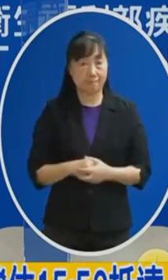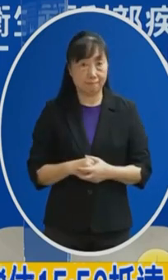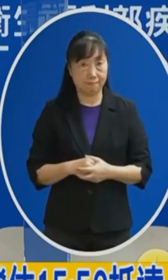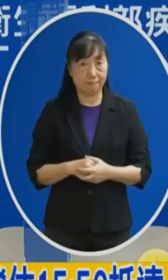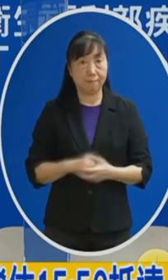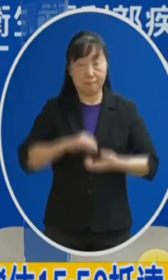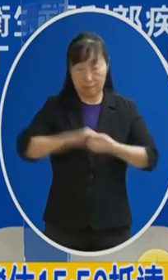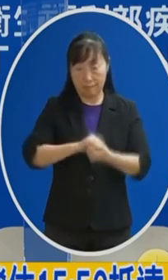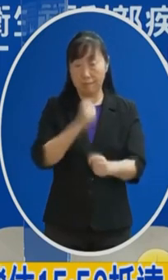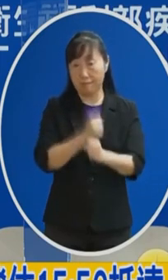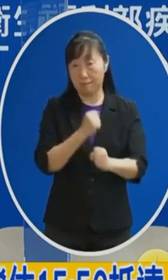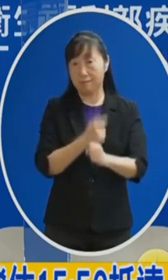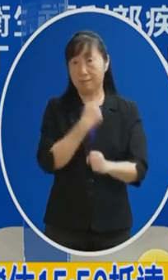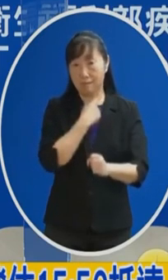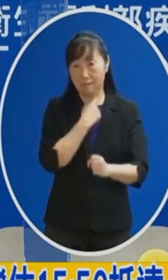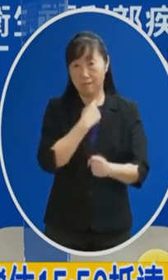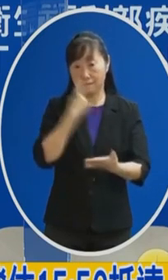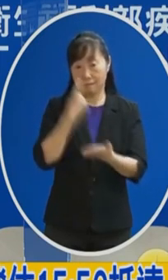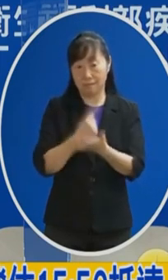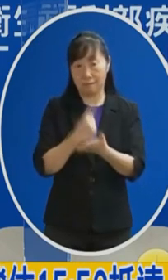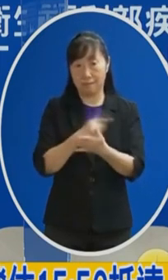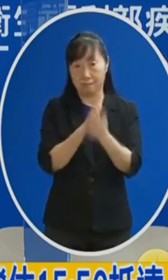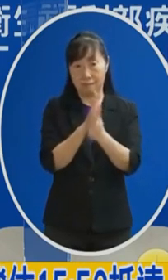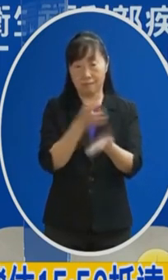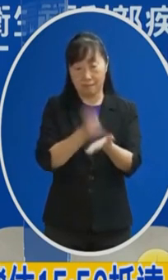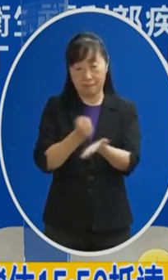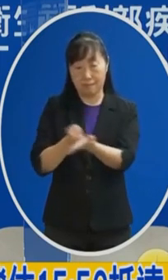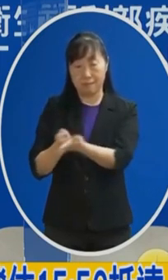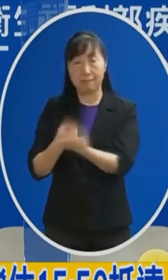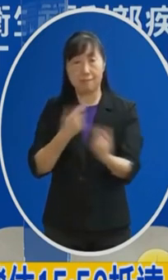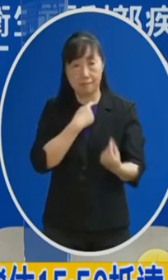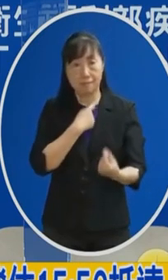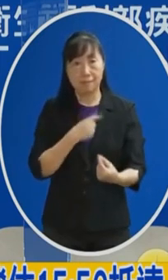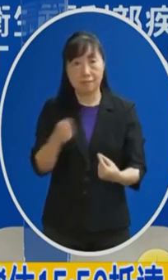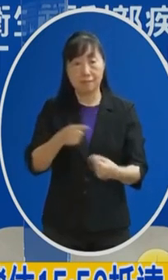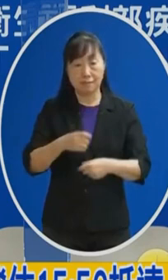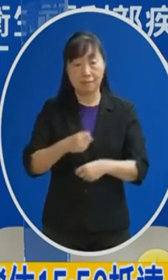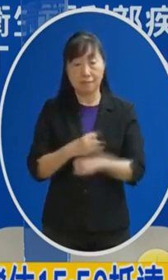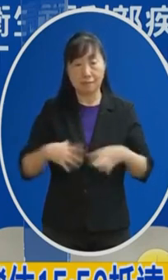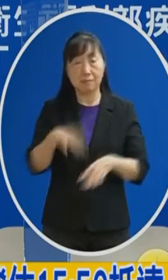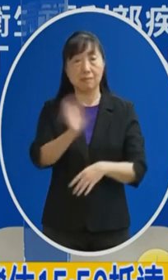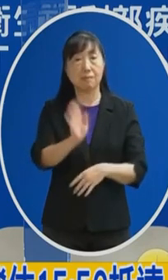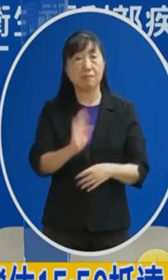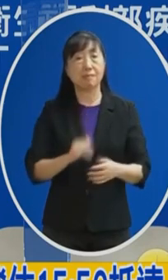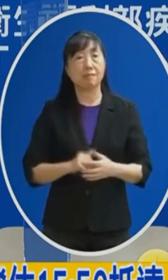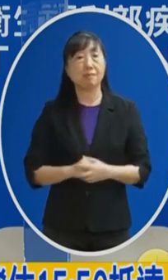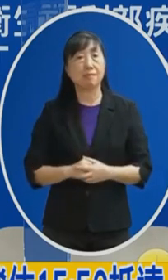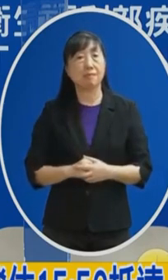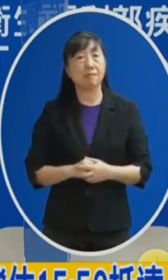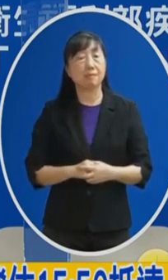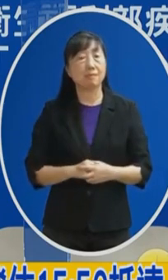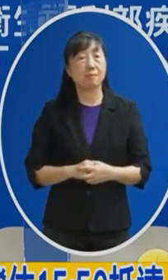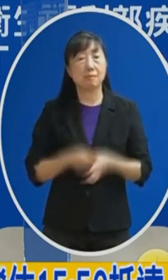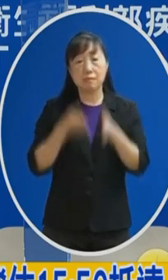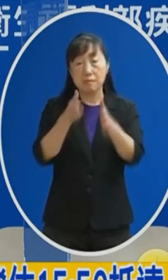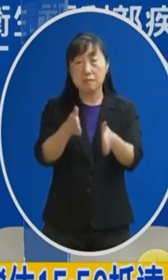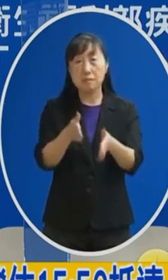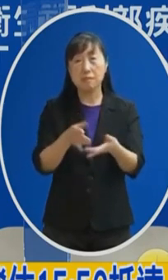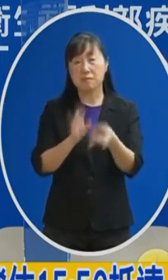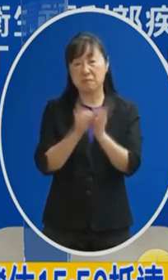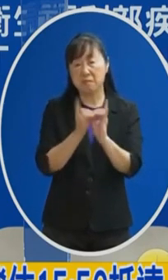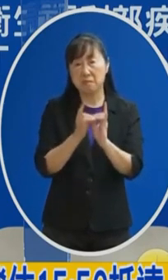落实，把每一个步骤都把它做好，那避免这个状况来发生。那也对于这种刻